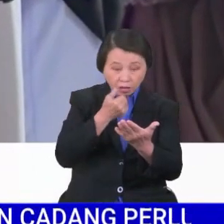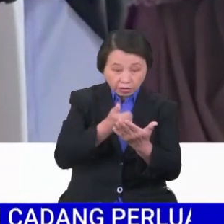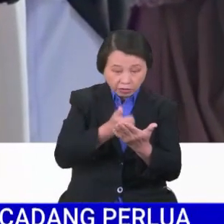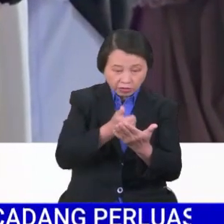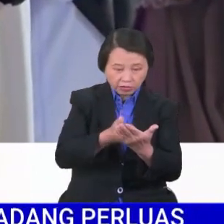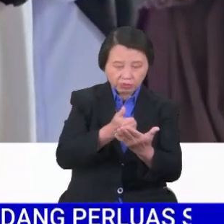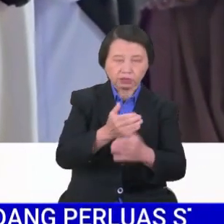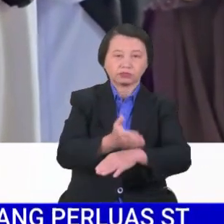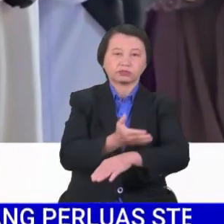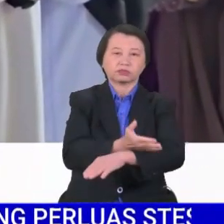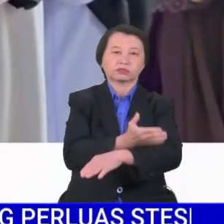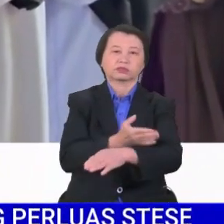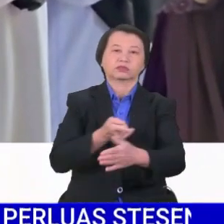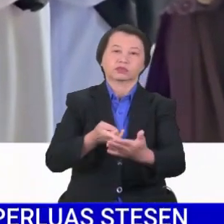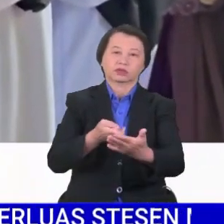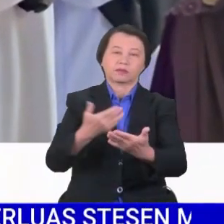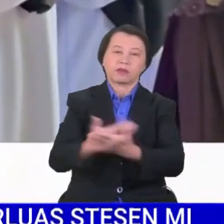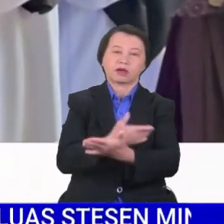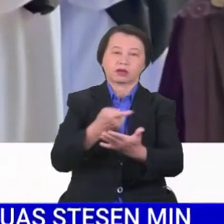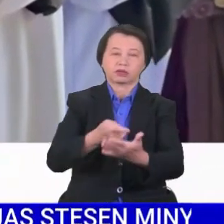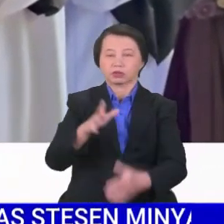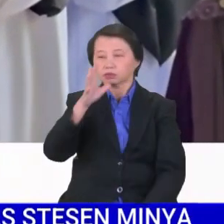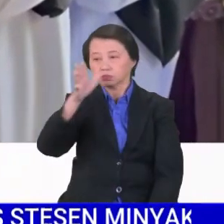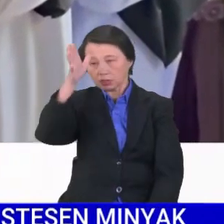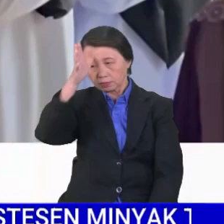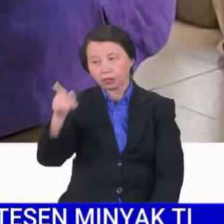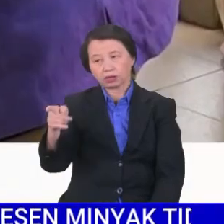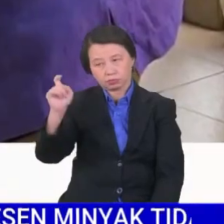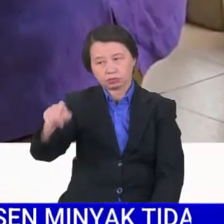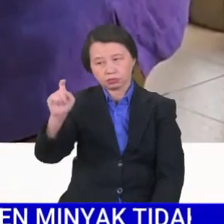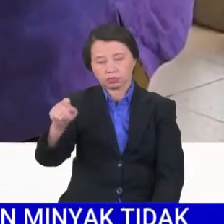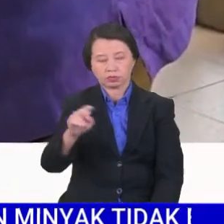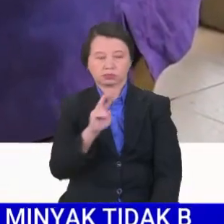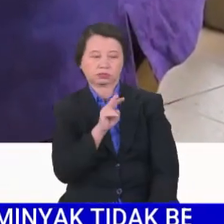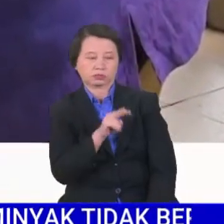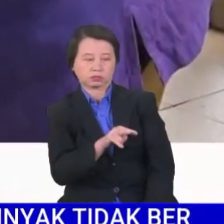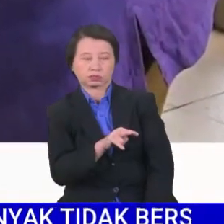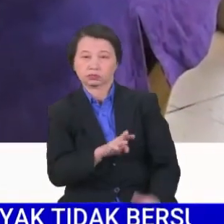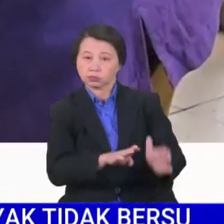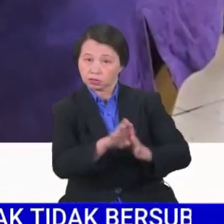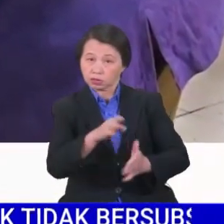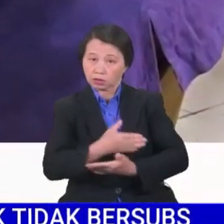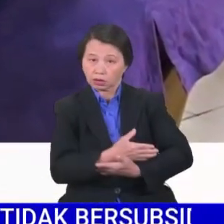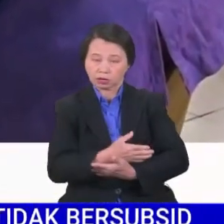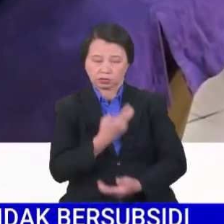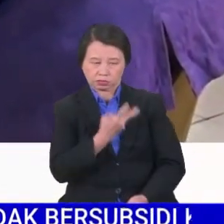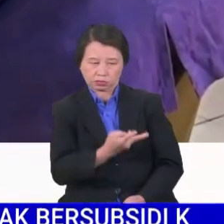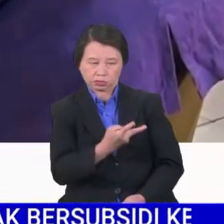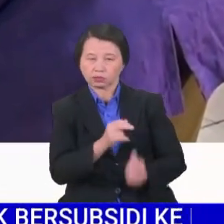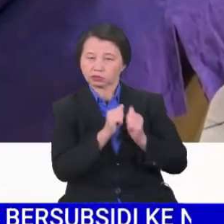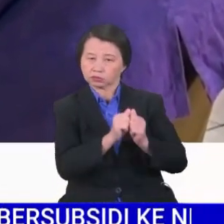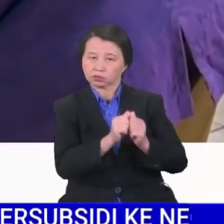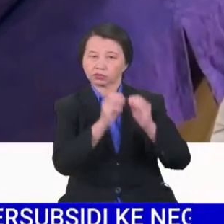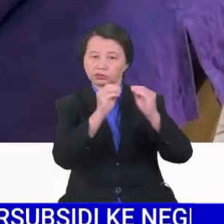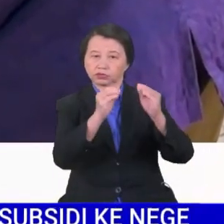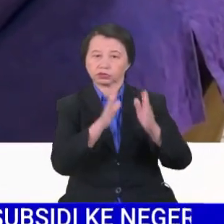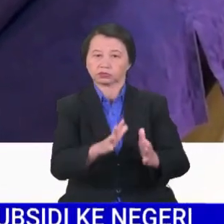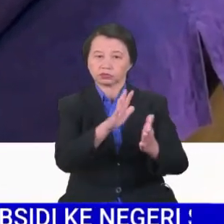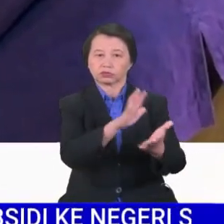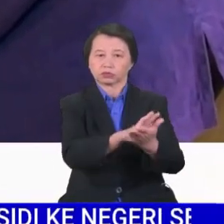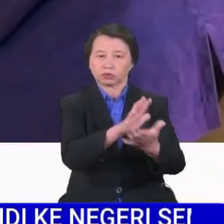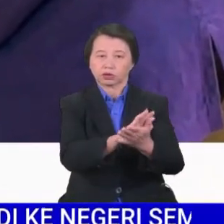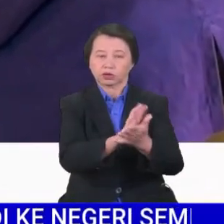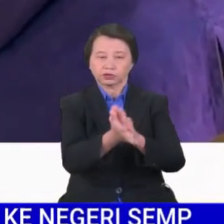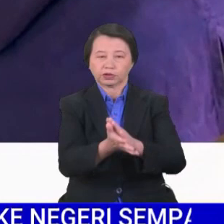dengan perkembangan terkini ibu bapak juga katanya belum memantau prestasi anak-anak mereka bersama guru-guru di sekolah